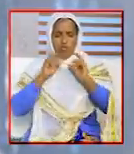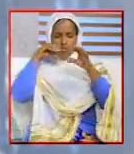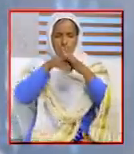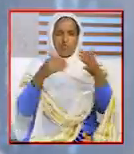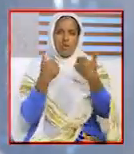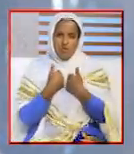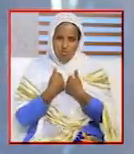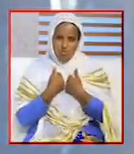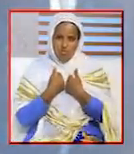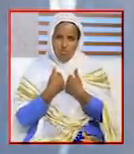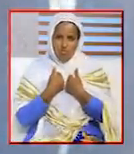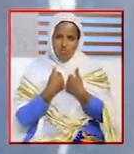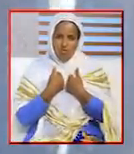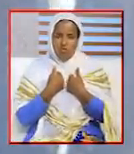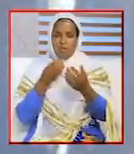ውስጥ ያለው